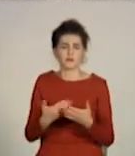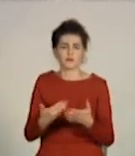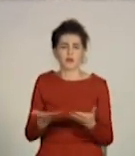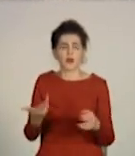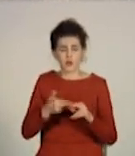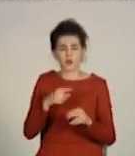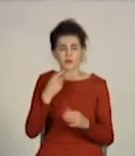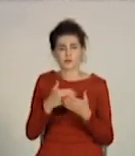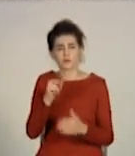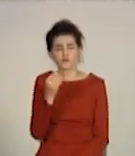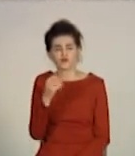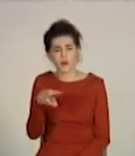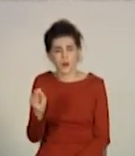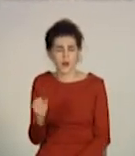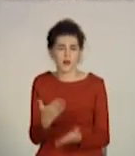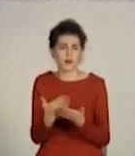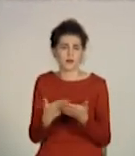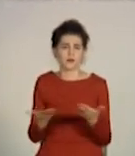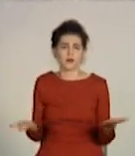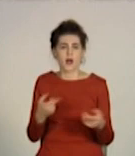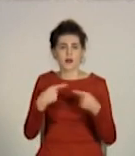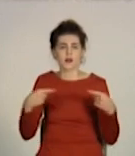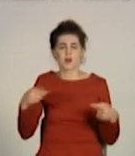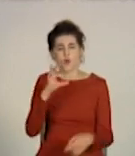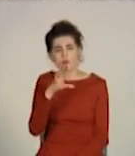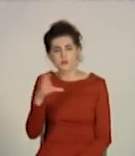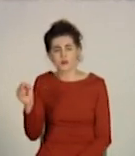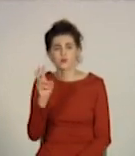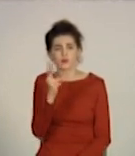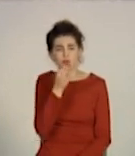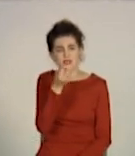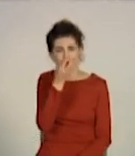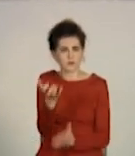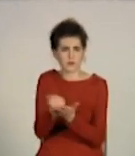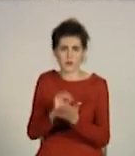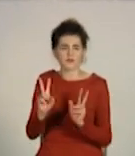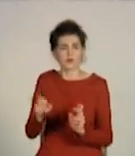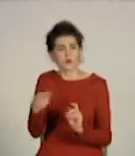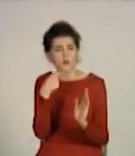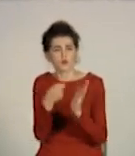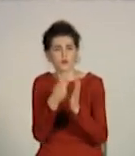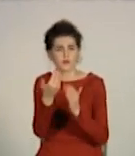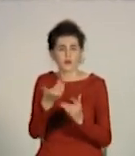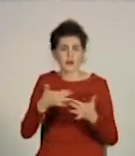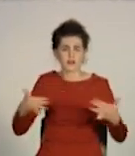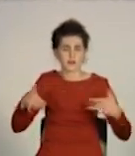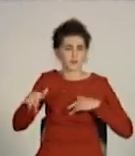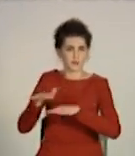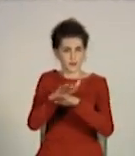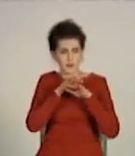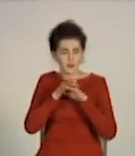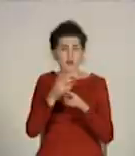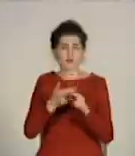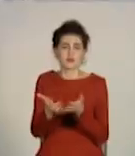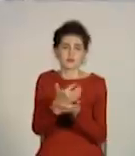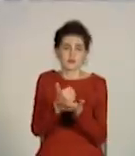крилі, наприклад, бджоли або навіть якісь оси, які харчуються за рахунок їх пульці або